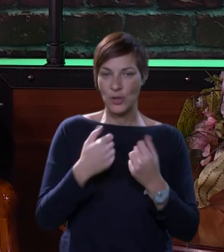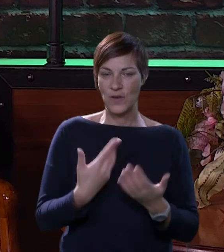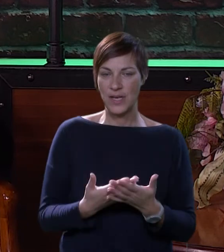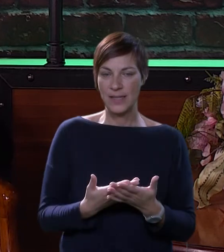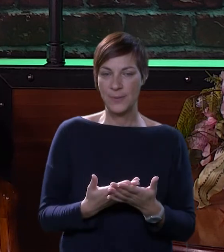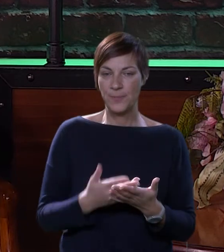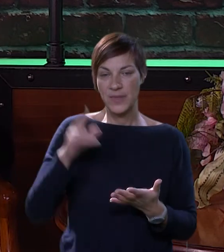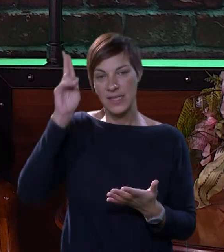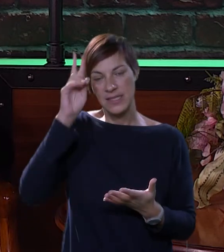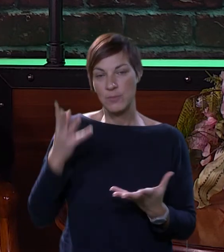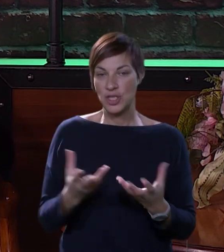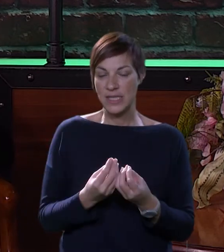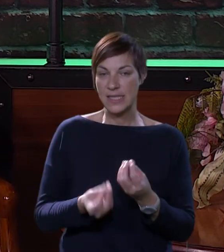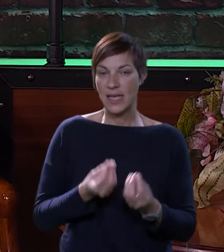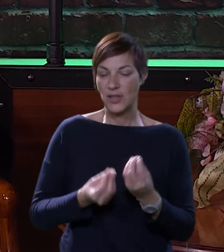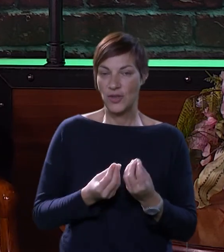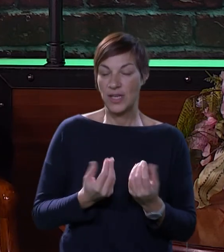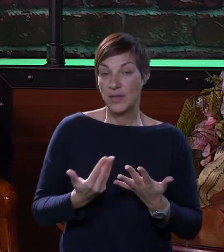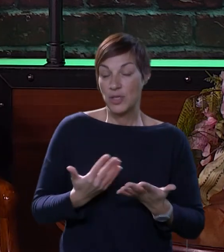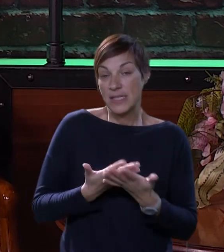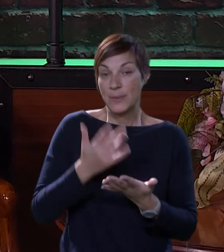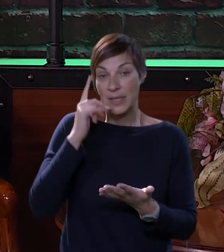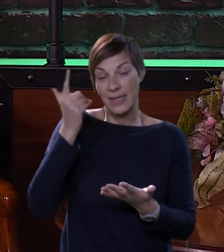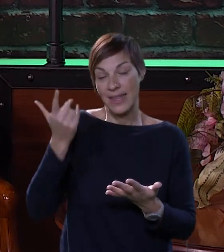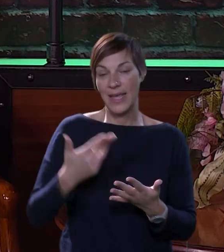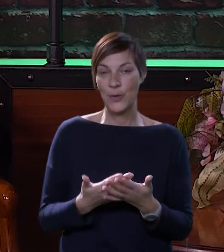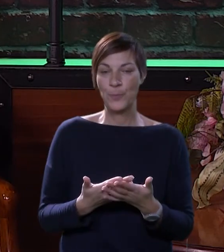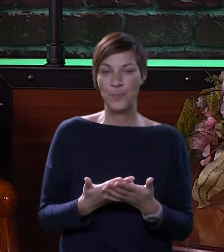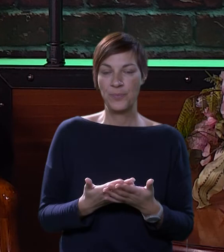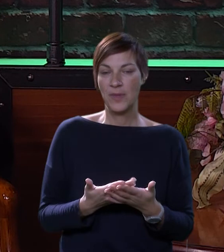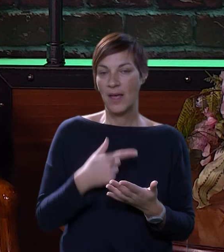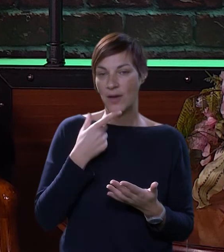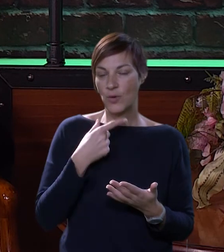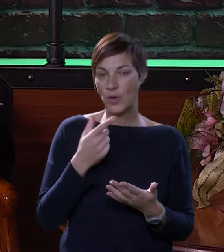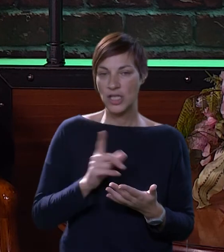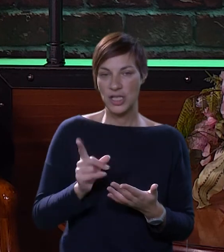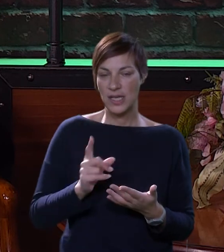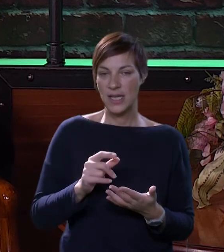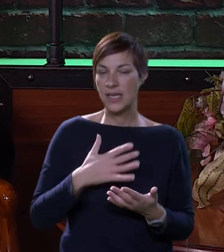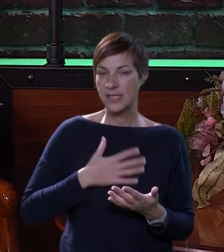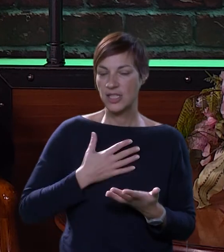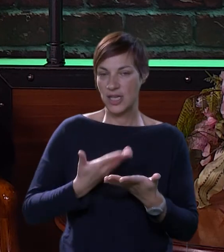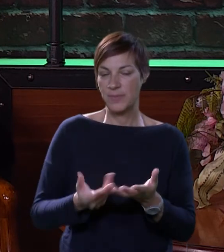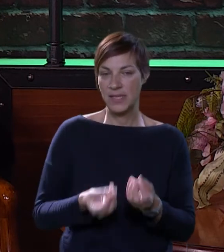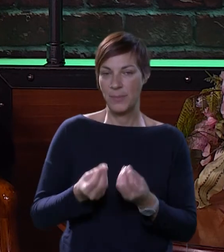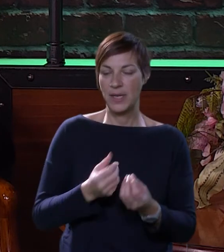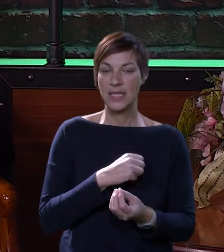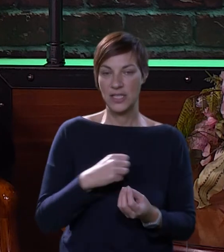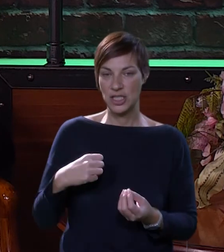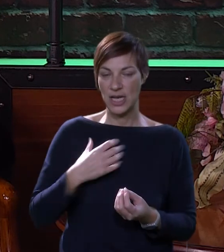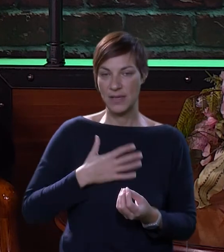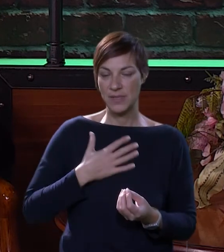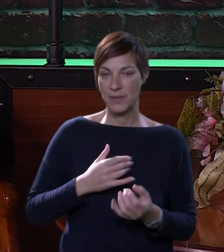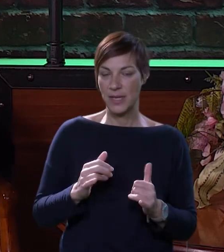a da se možete zajedno igrati, možda im samo na taj način dati ideju. I ako on kaže, ne, ja se ne želim s njim igrati, ja se želim